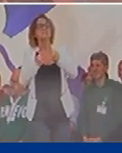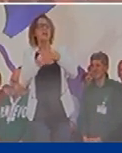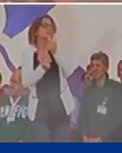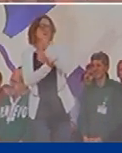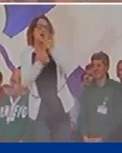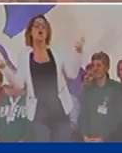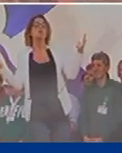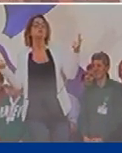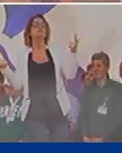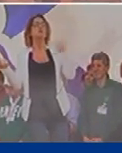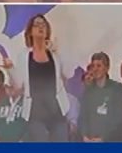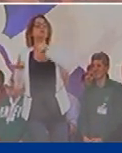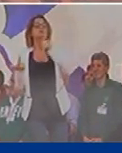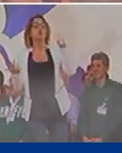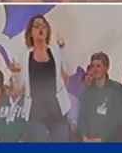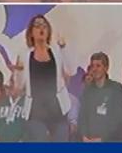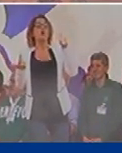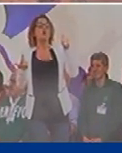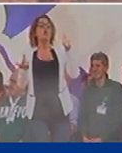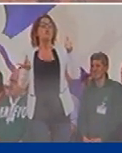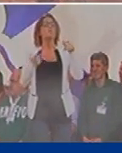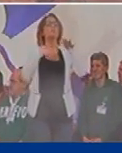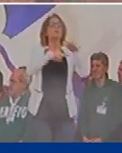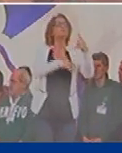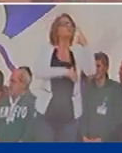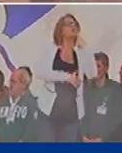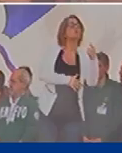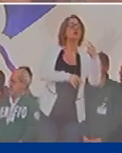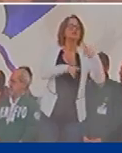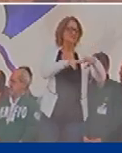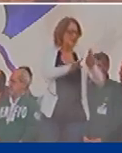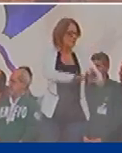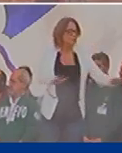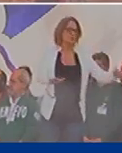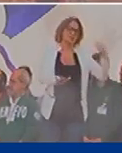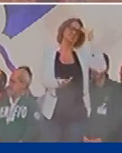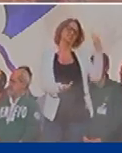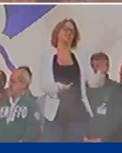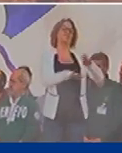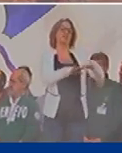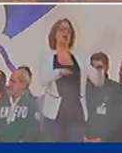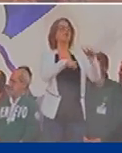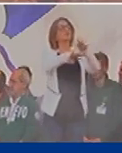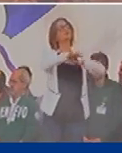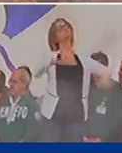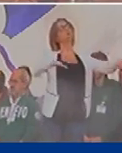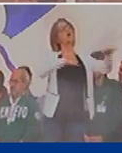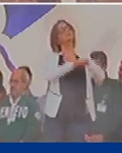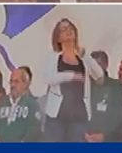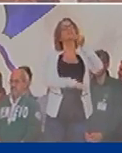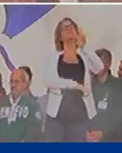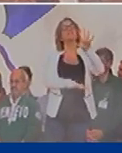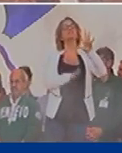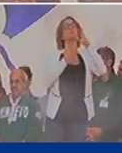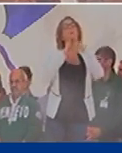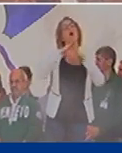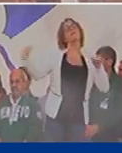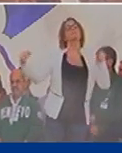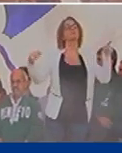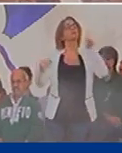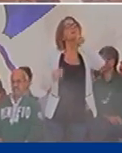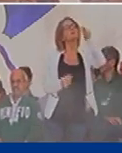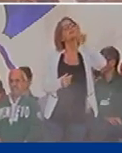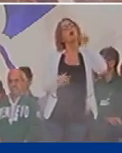solo i partigiani rossi, i cui nipotini sfigati vediamo in piazza il 25 aprile a parlare di una